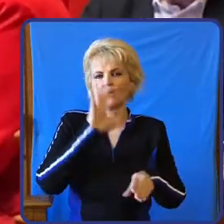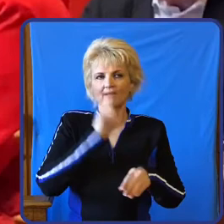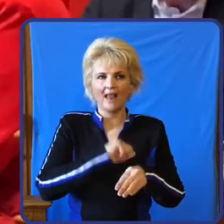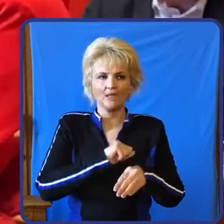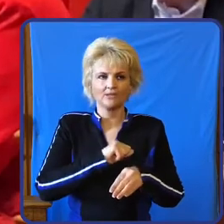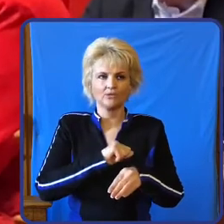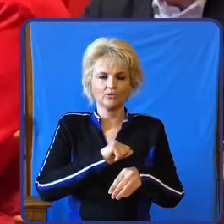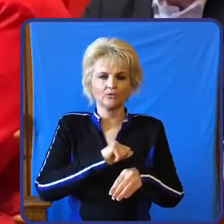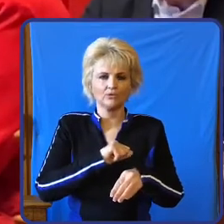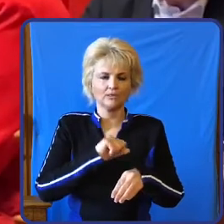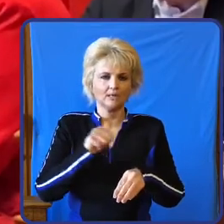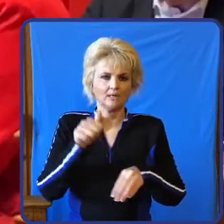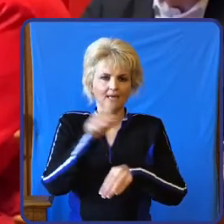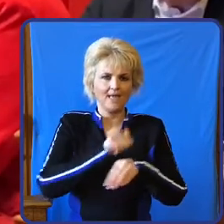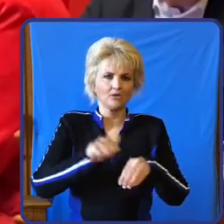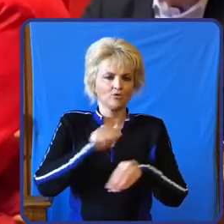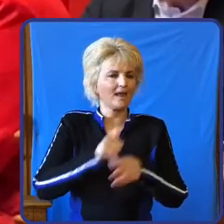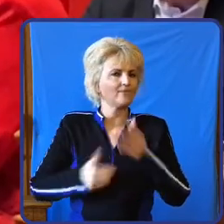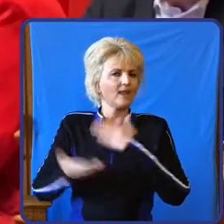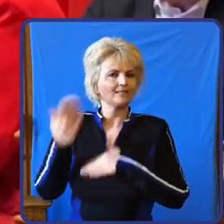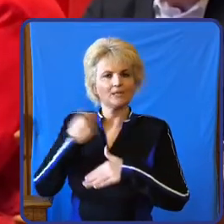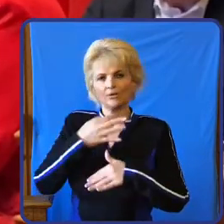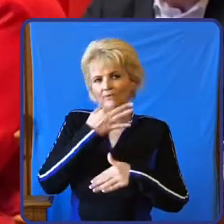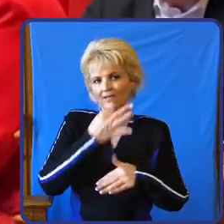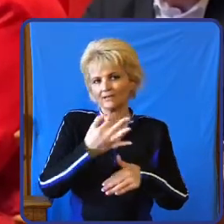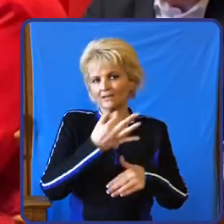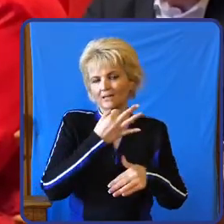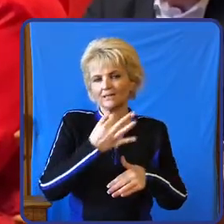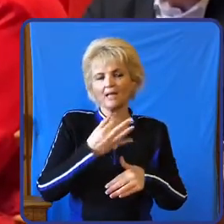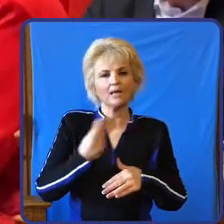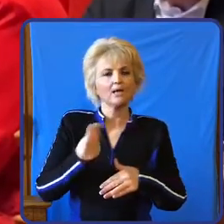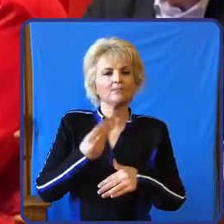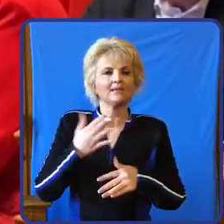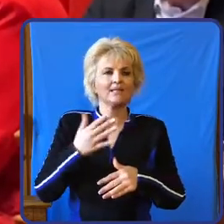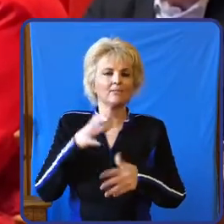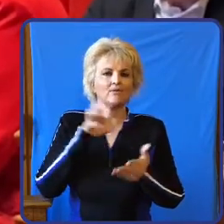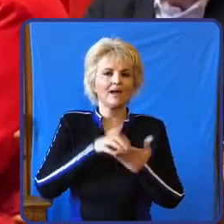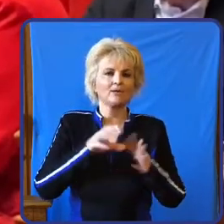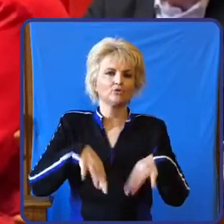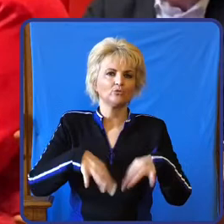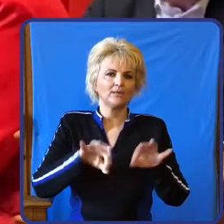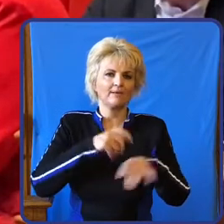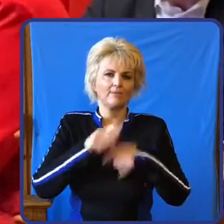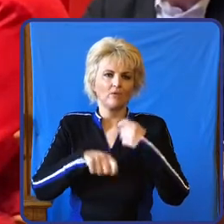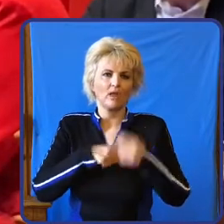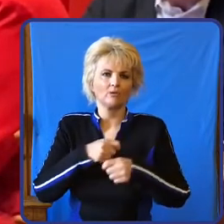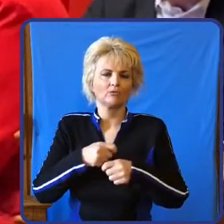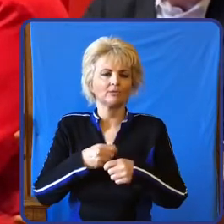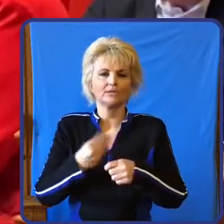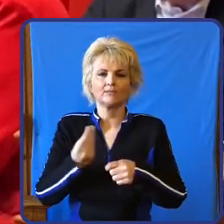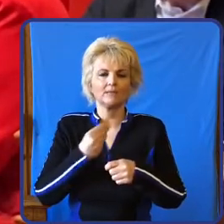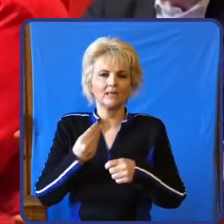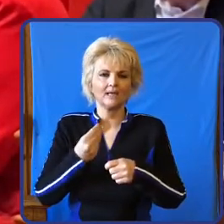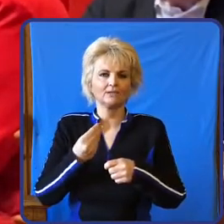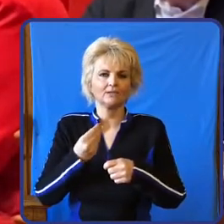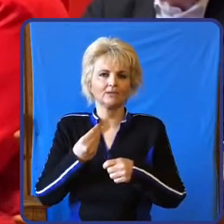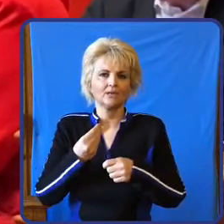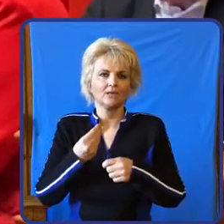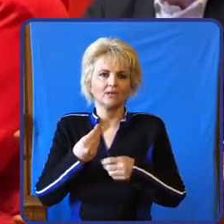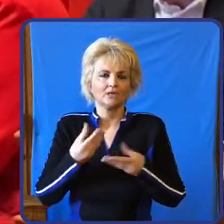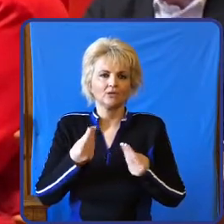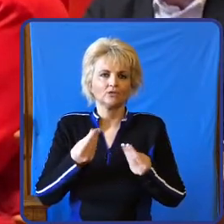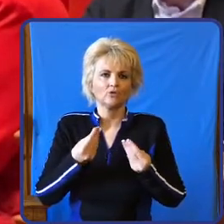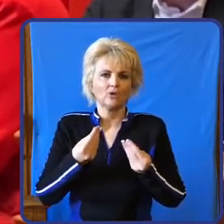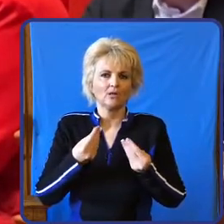egy nem tudom órával ezelőtti felszólalásában kérdezte, hogy miért nem a város ügyeivel foglalkozunk, és miért megy ennyi szó